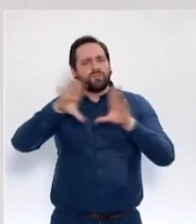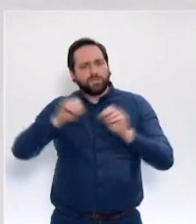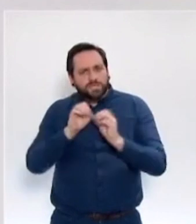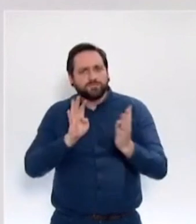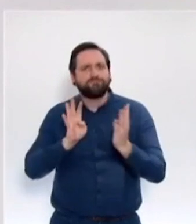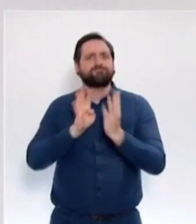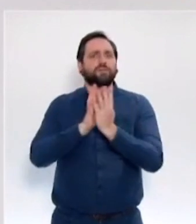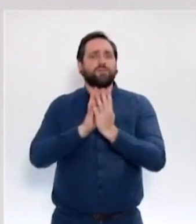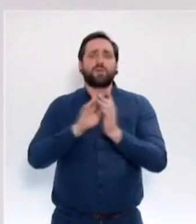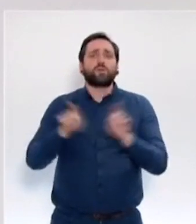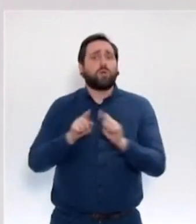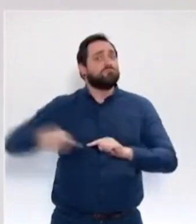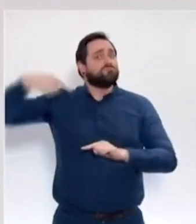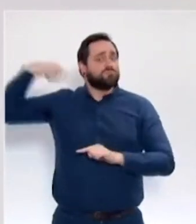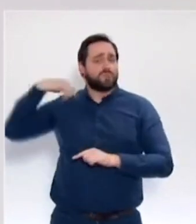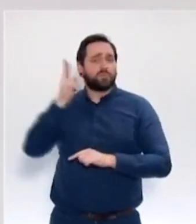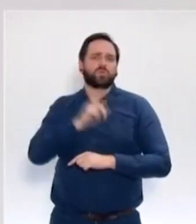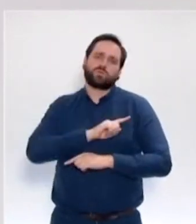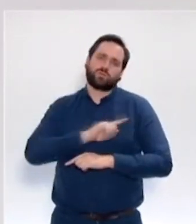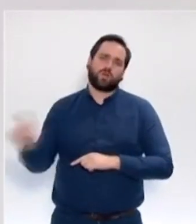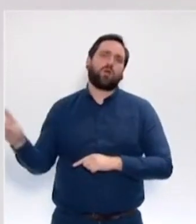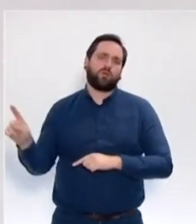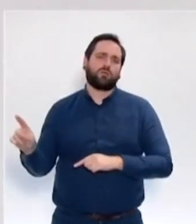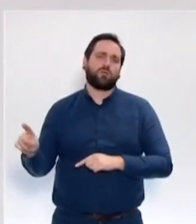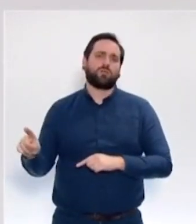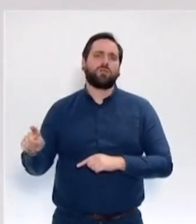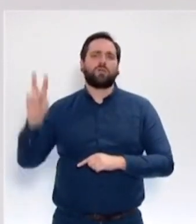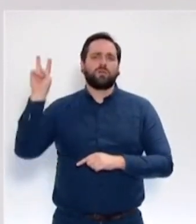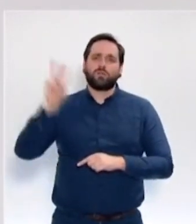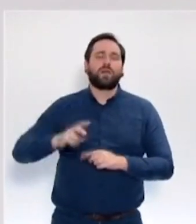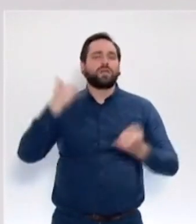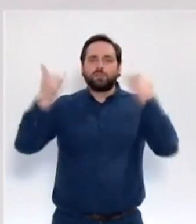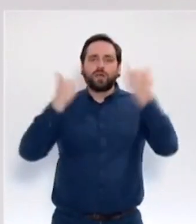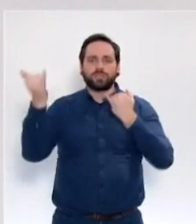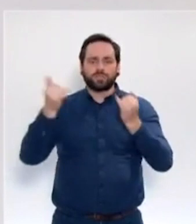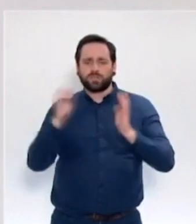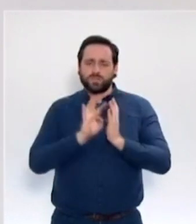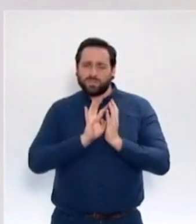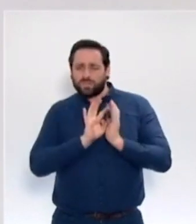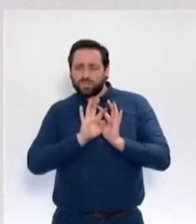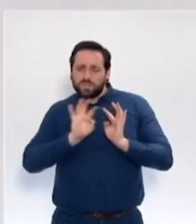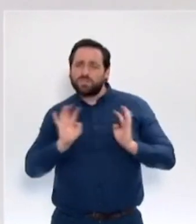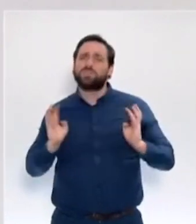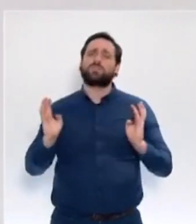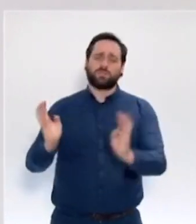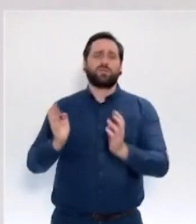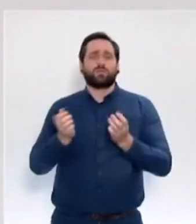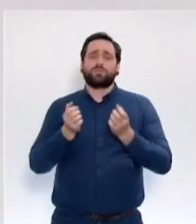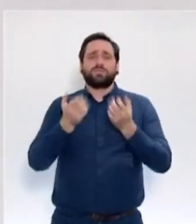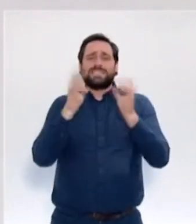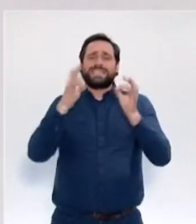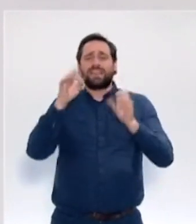mais il ne serait pas raisonnable d'espérer pouvoir organiser de grandes fêtes à plusieurs dizaines de personnes